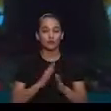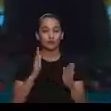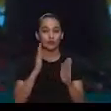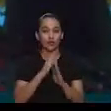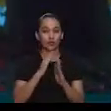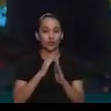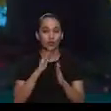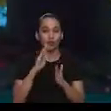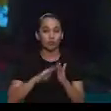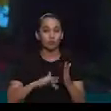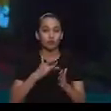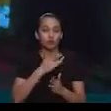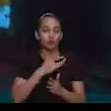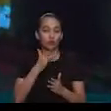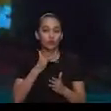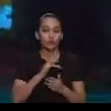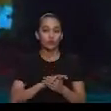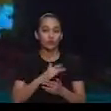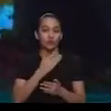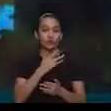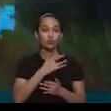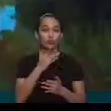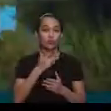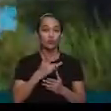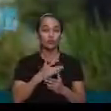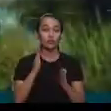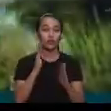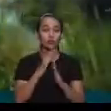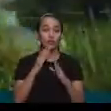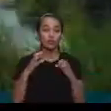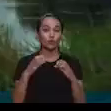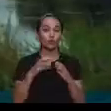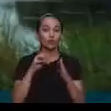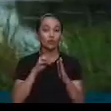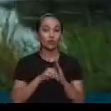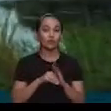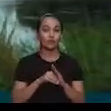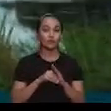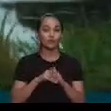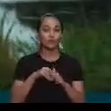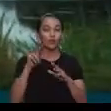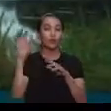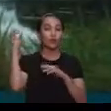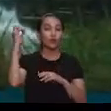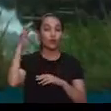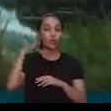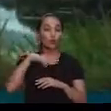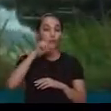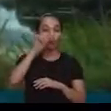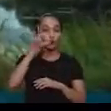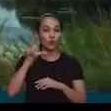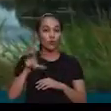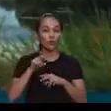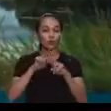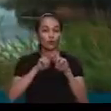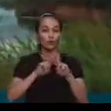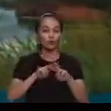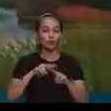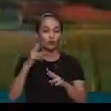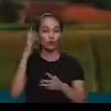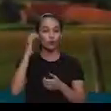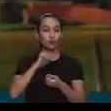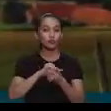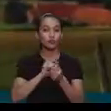Tabiat jonsiz va jonli tabiatga bo'linadi. Quyosh, yulduzlar, oy, yer,